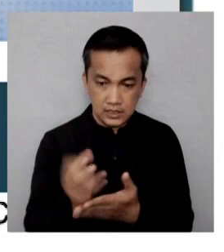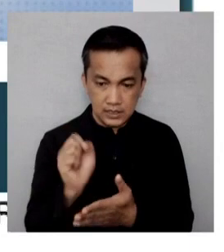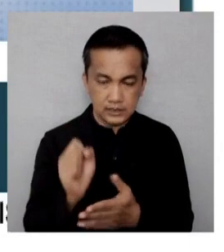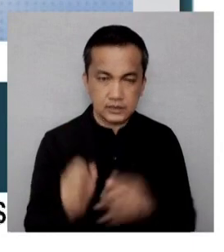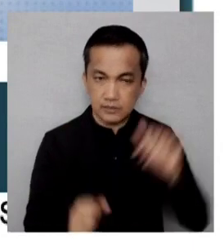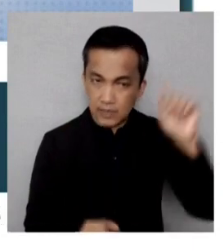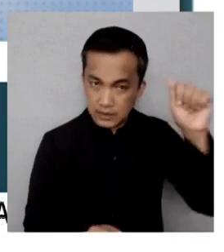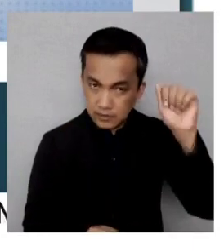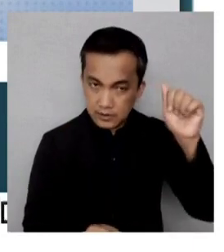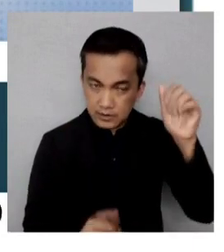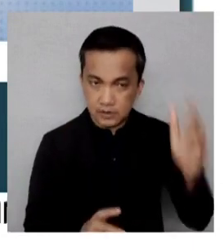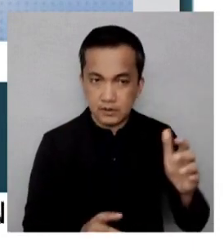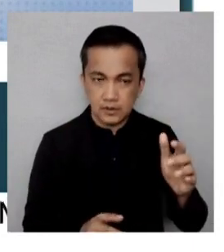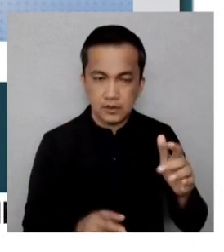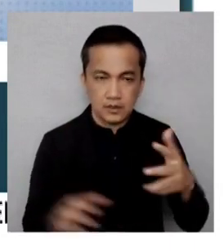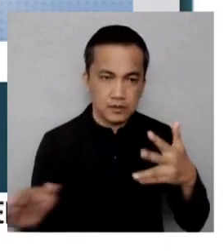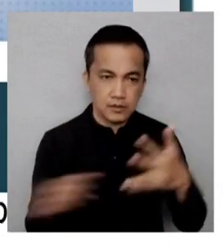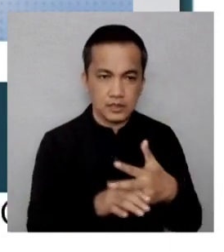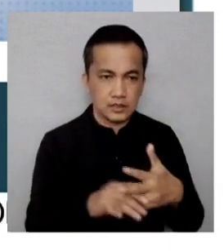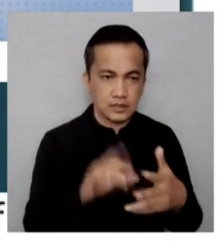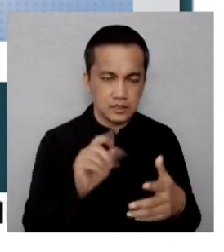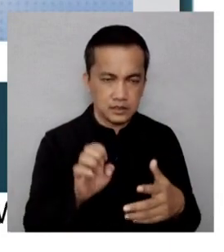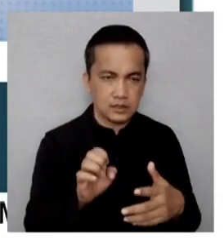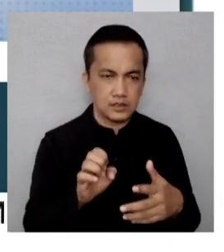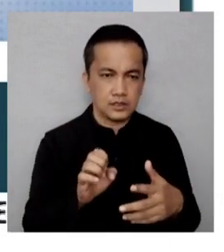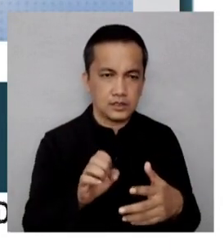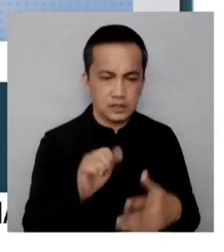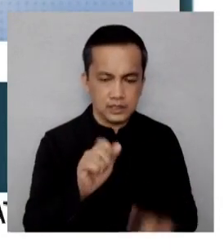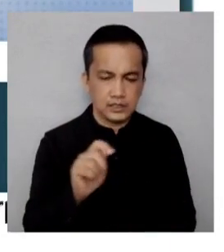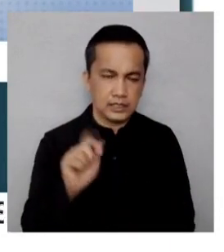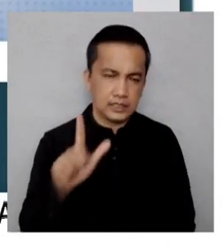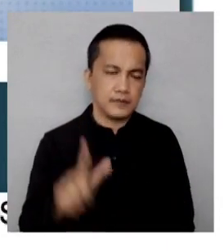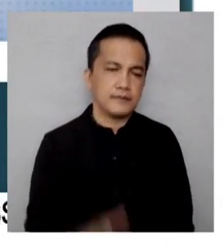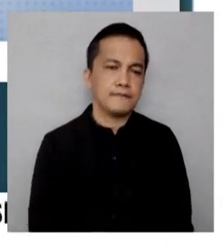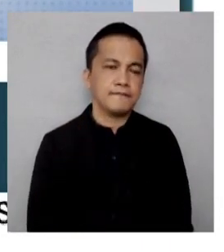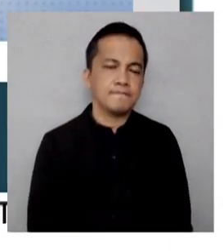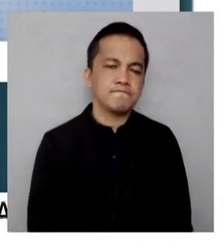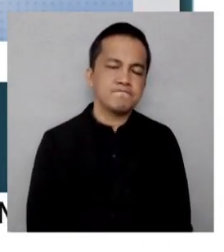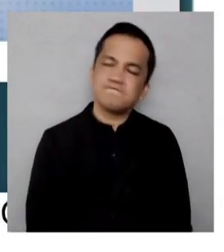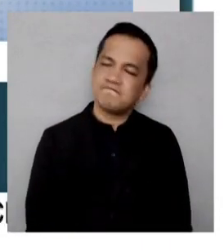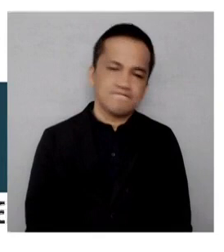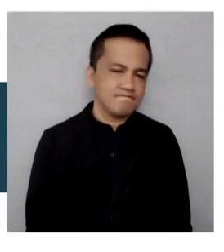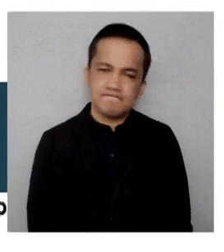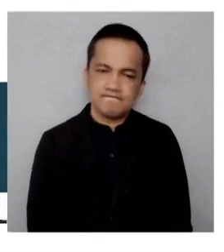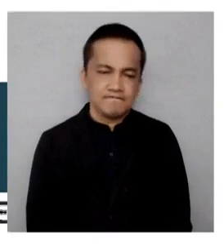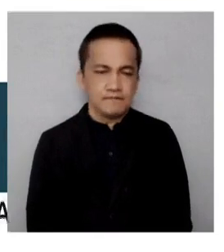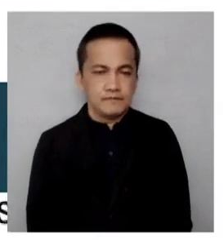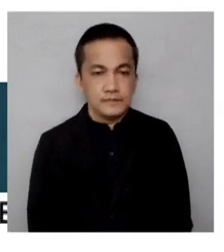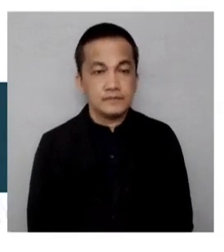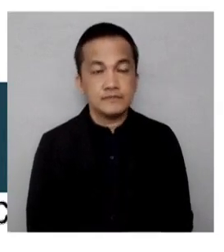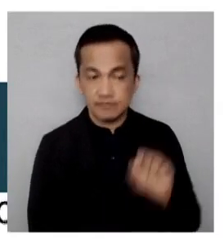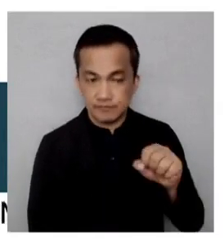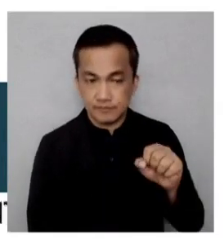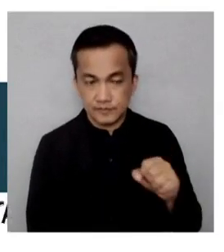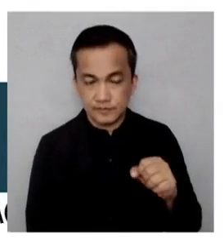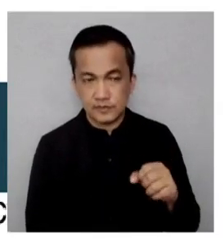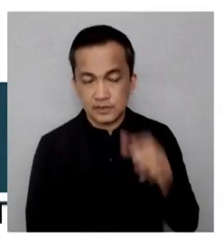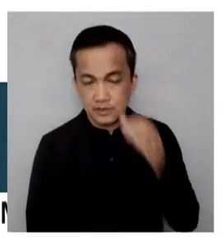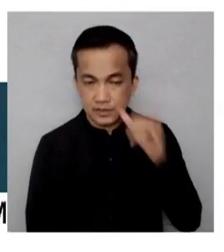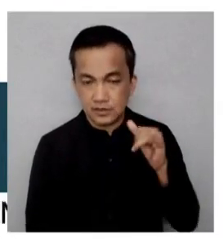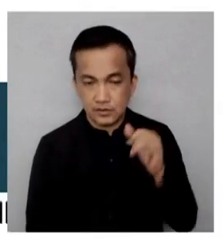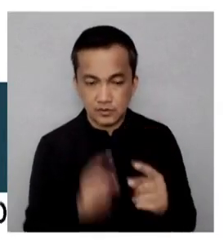na pinailan din nila ng kaso ng ATL. You know, Congresswoman, yesterday I was talking to Mayor Janice Degamo,